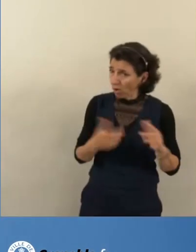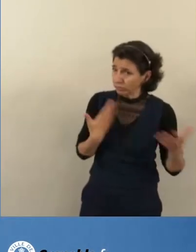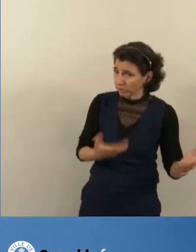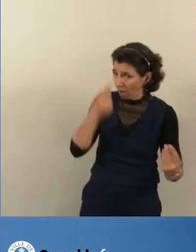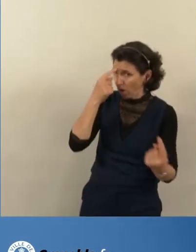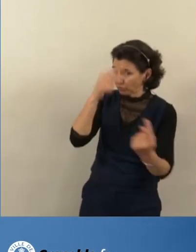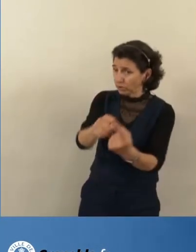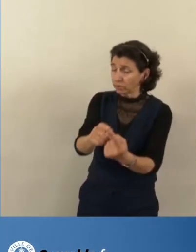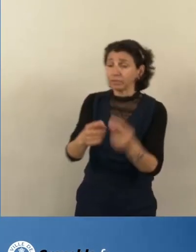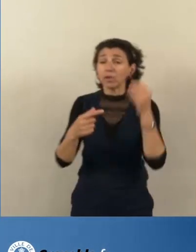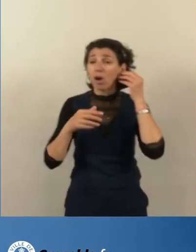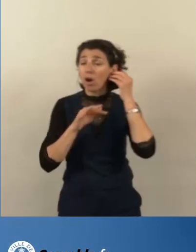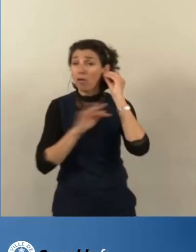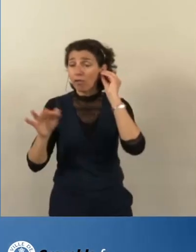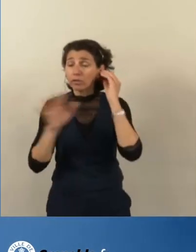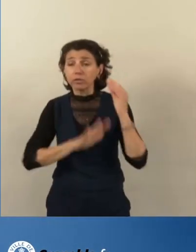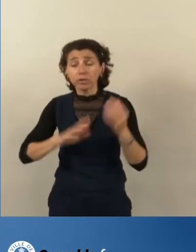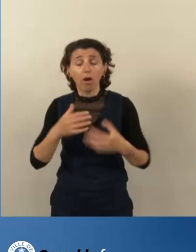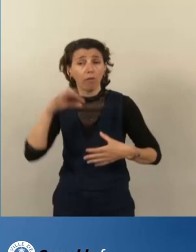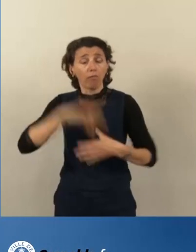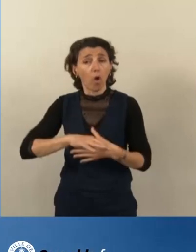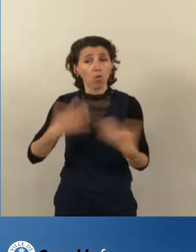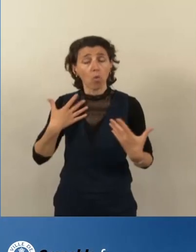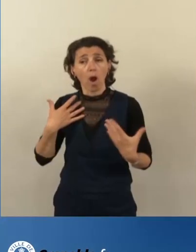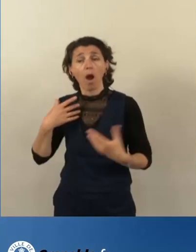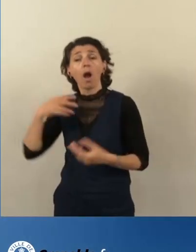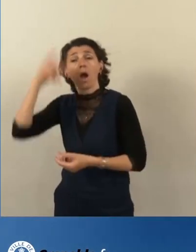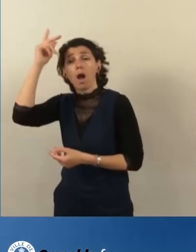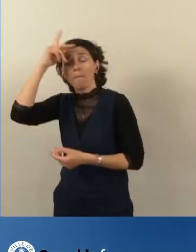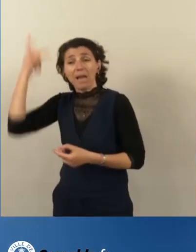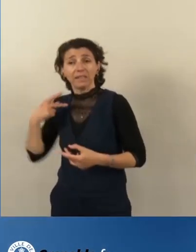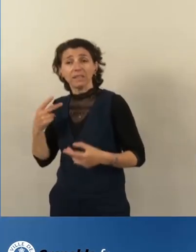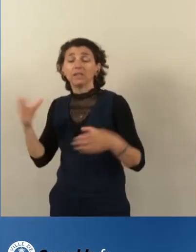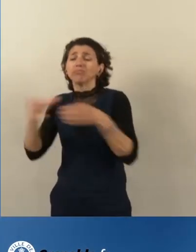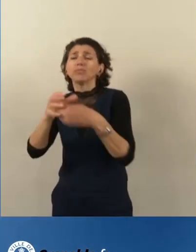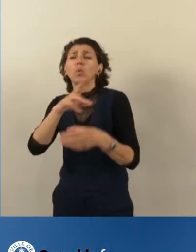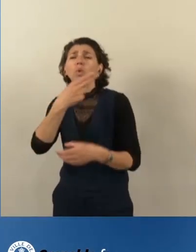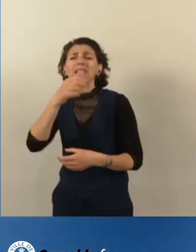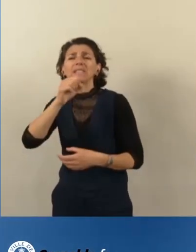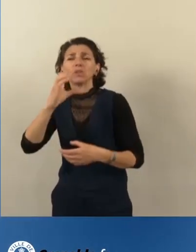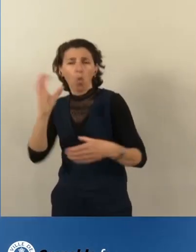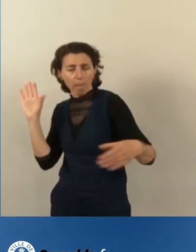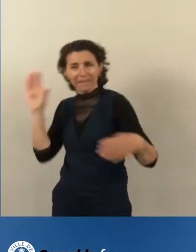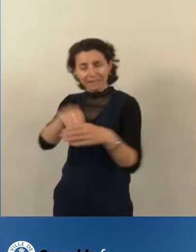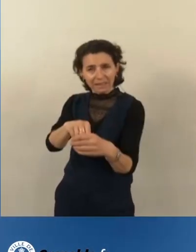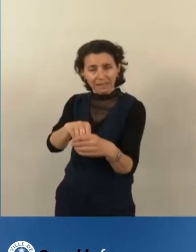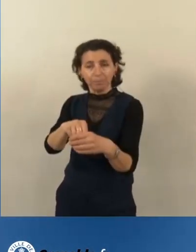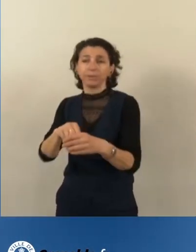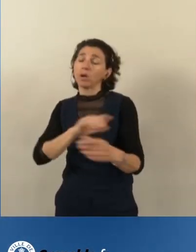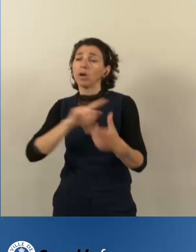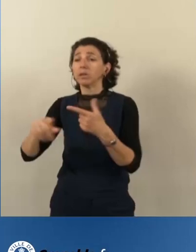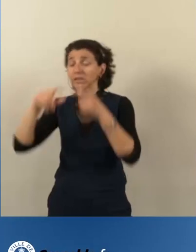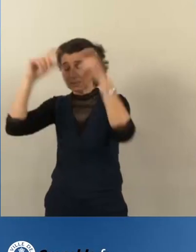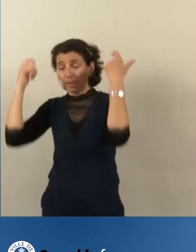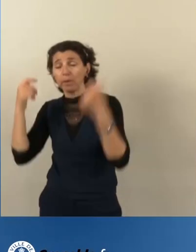en faveur de la vision de la Palestine à l'UNESCO comme étant membre 2011 la faveur d'un statut d'État observateur non membres de la palestination unique en